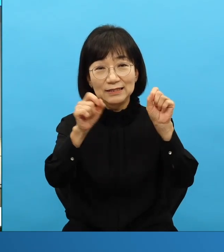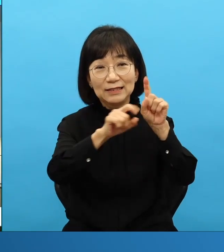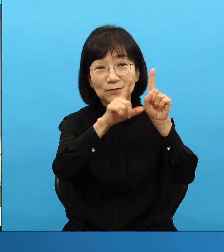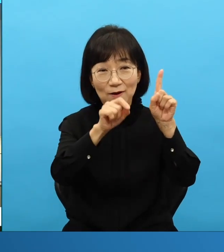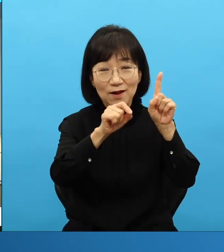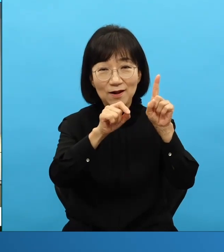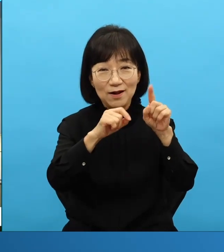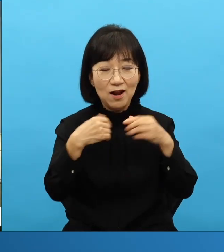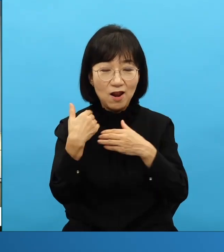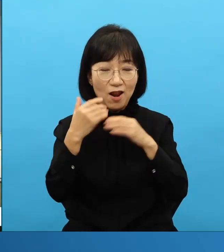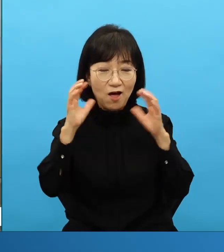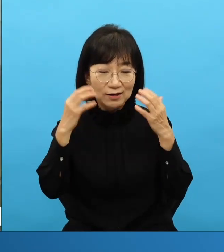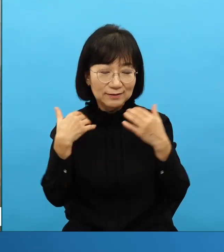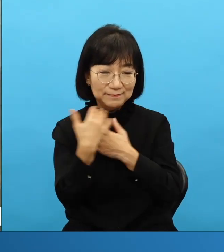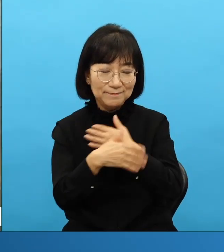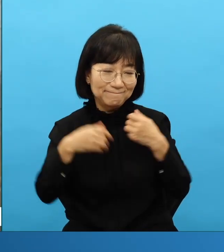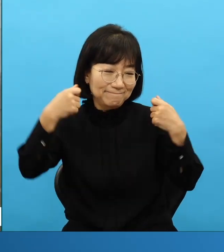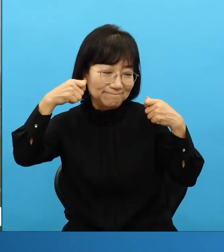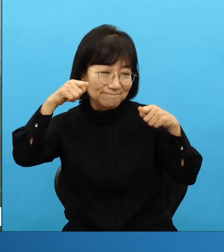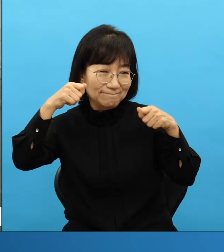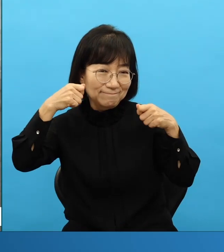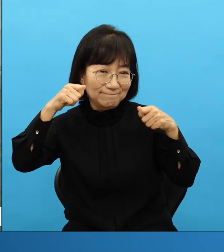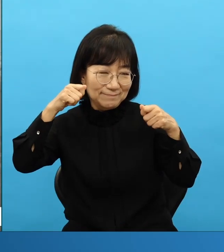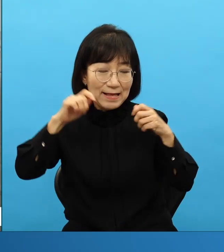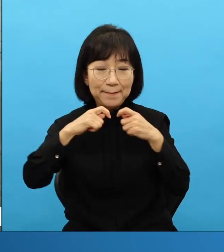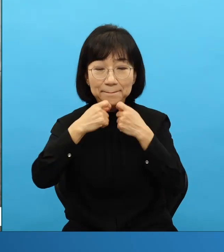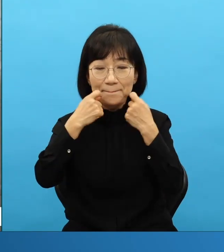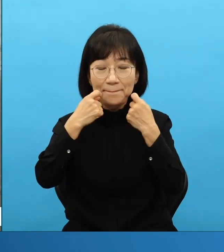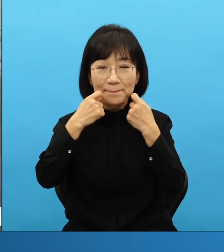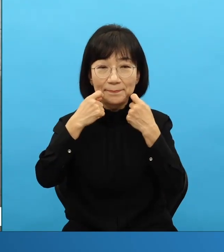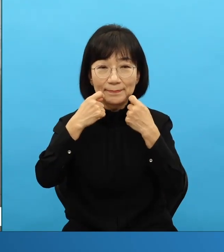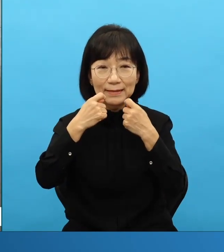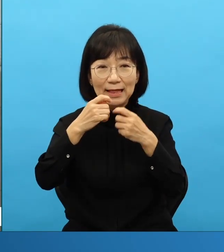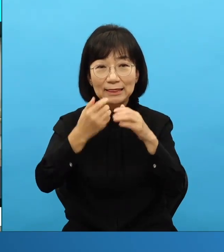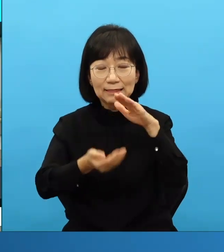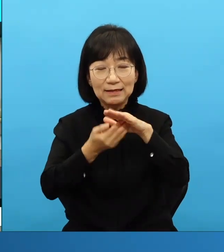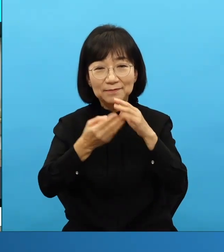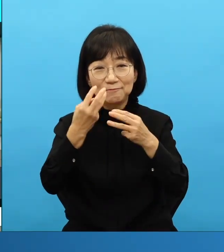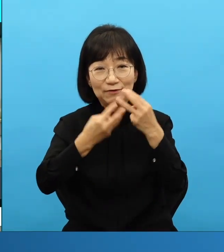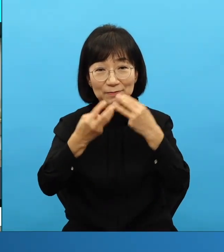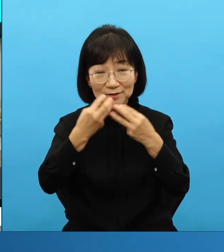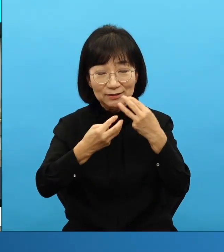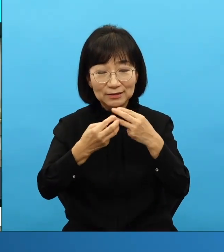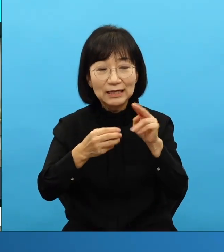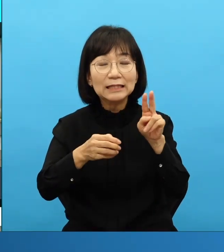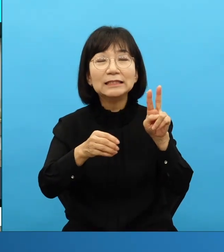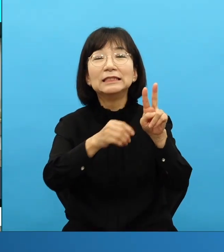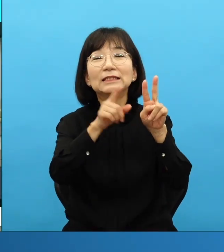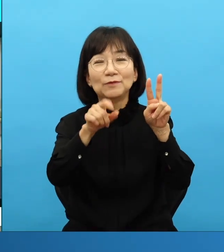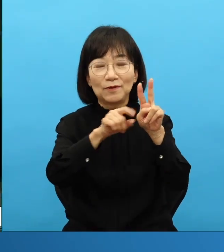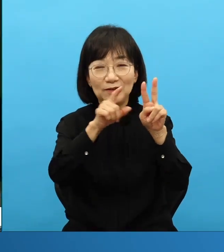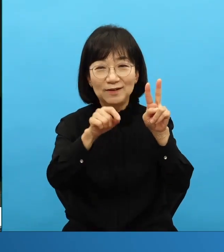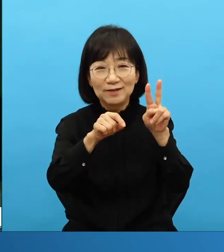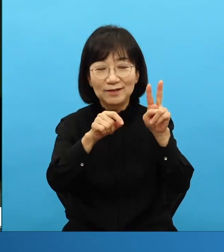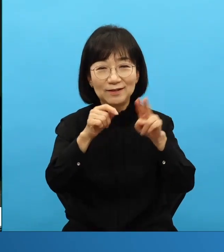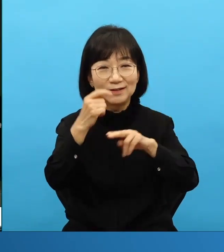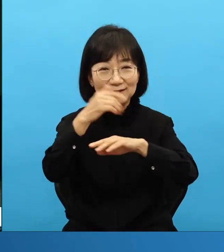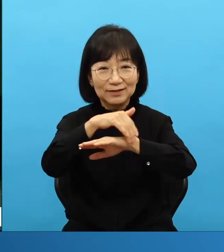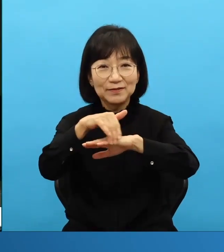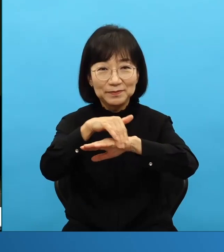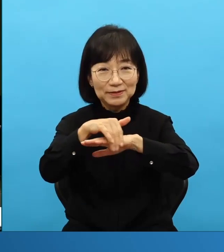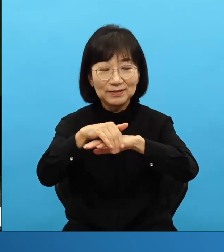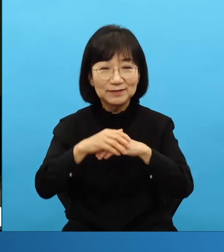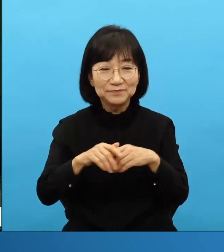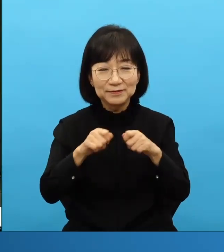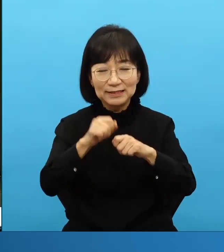어린이 몸 찬양팀을 선발하는 탑 랩넌트 키즈 오디션은 내년 2월부터 진행될 예정입니다. 자세한